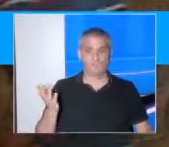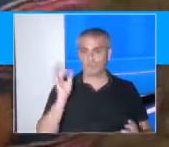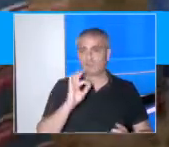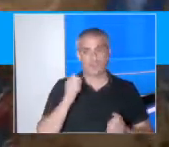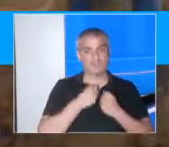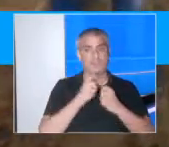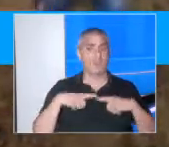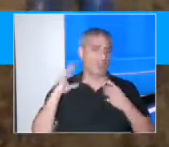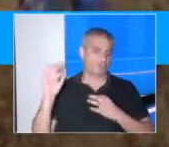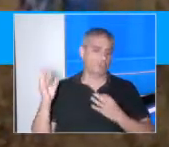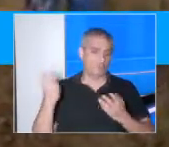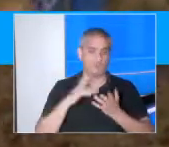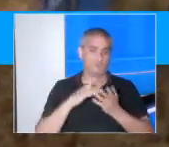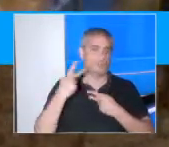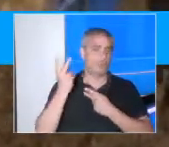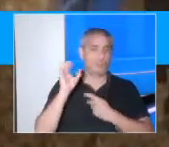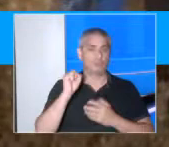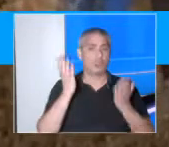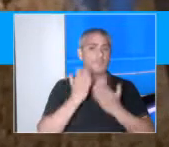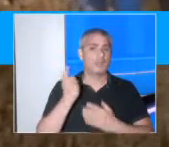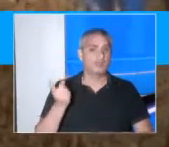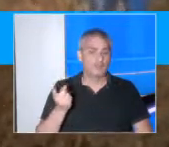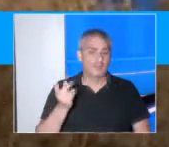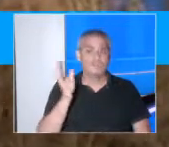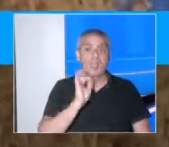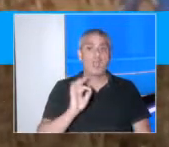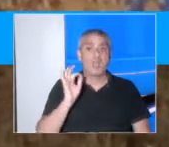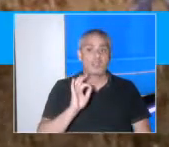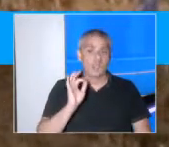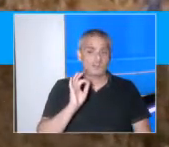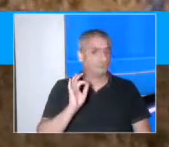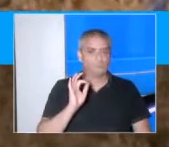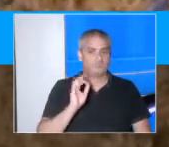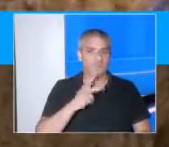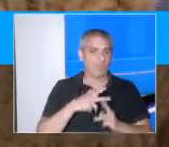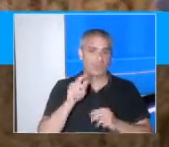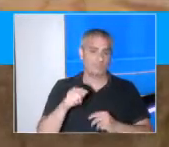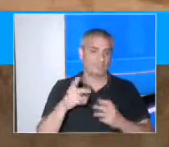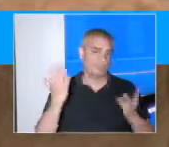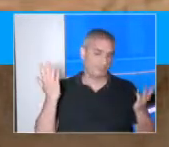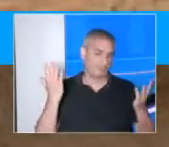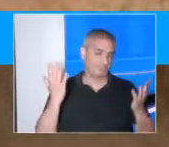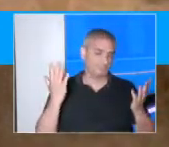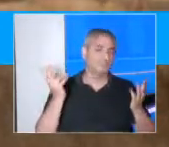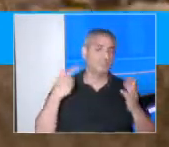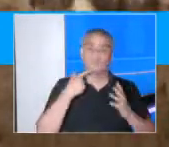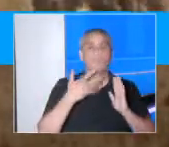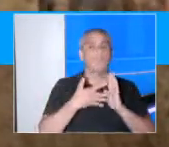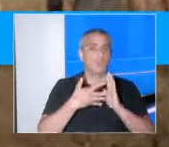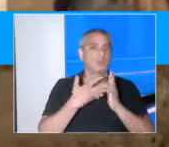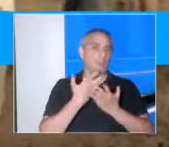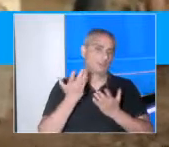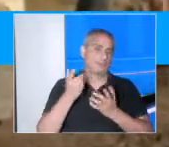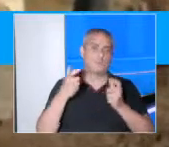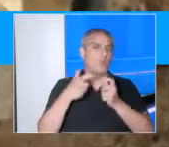שעדיין נאבק על חייו ומאושפז בבית החולים סורוקה בבאר שבע, ועדיין לא רק בזה תולים את הביקורת באוגדת